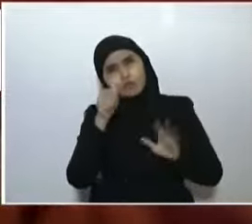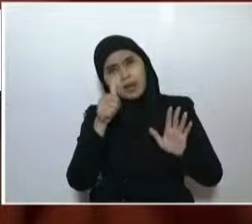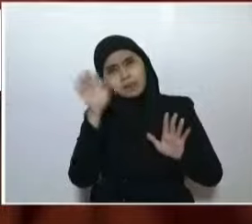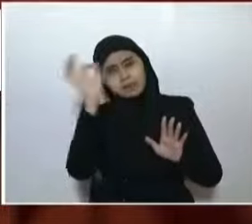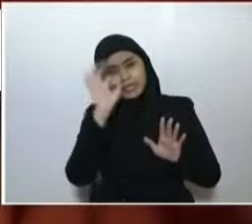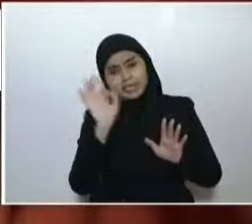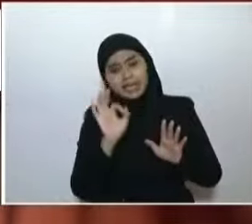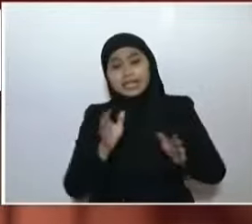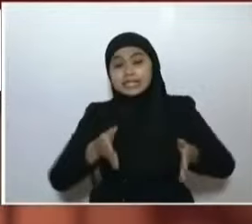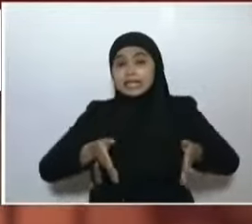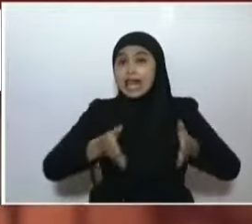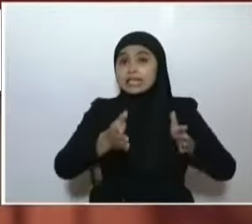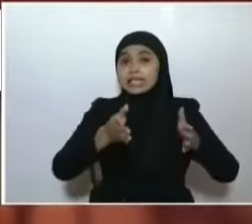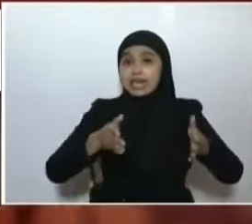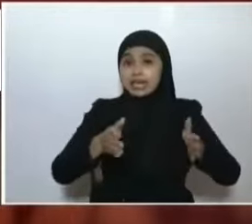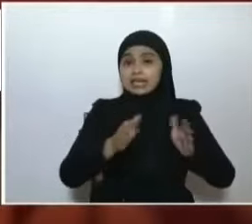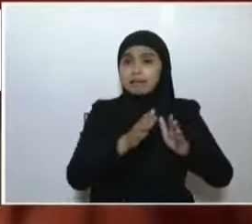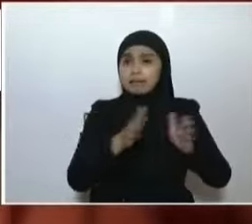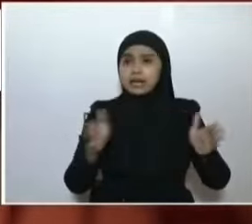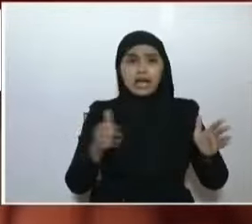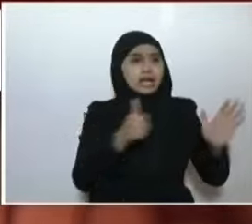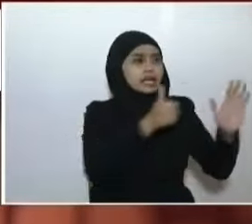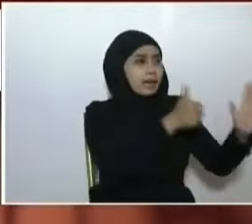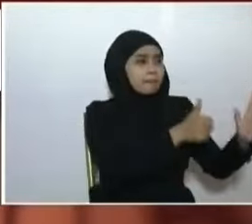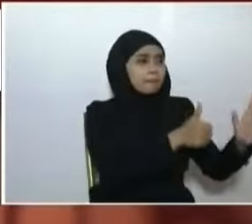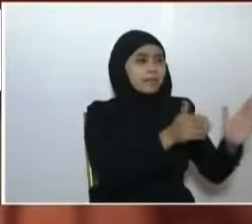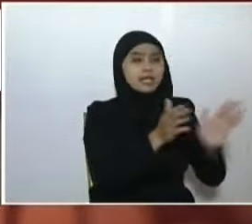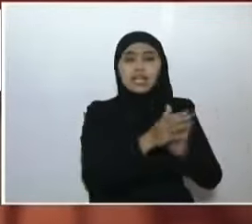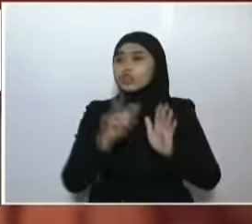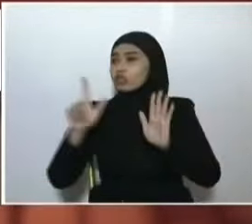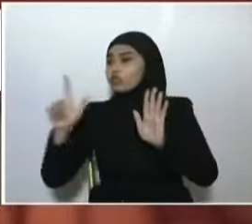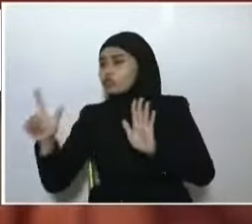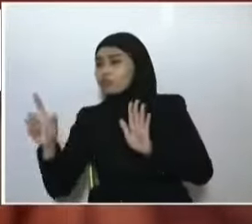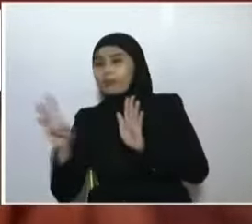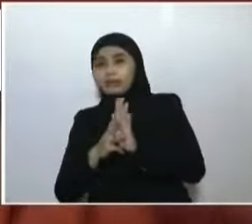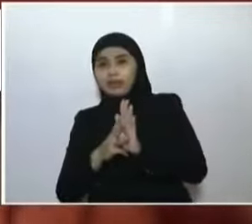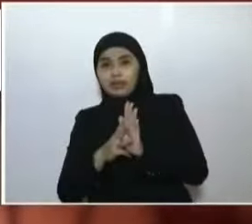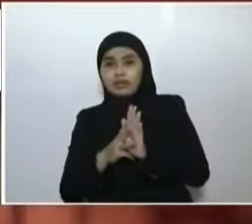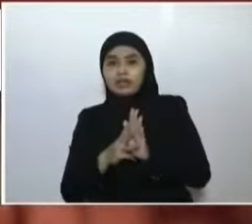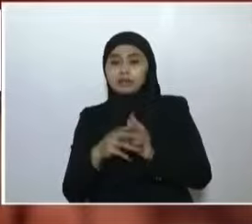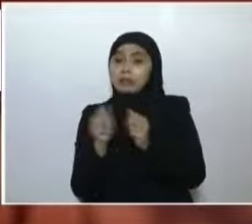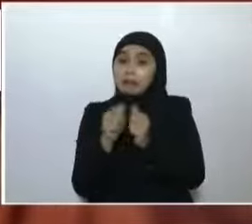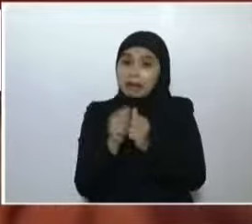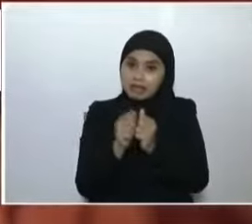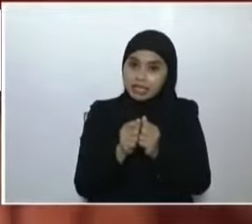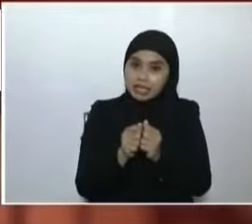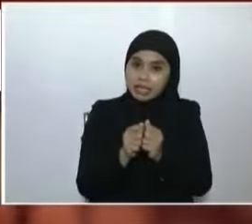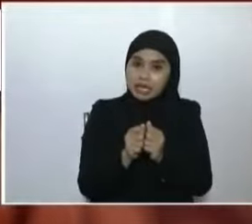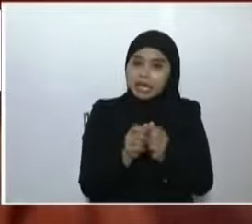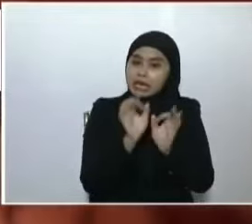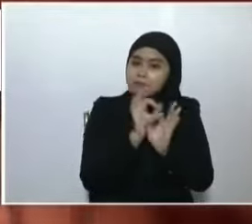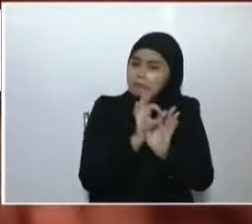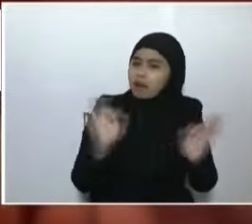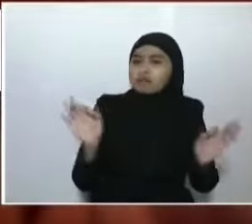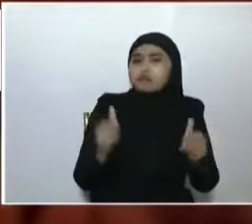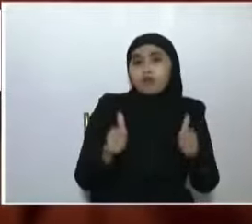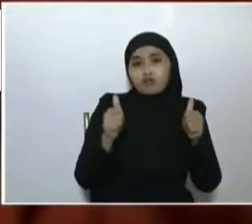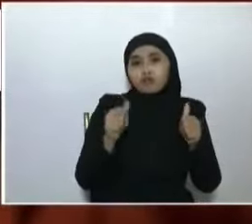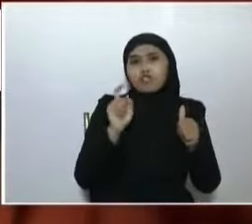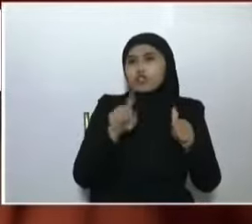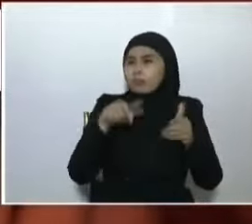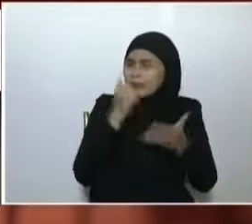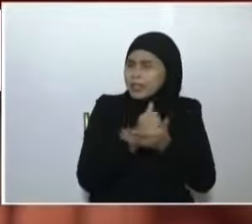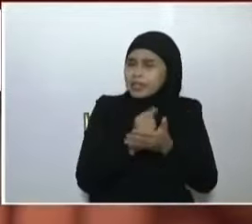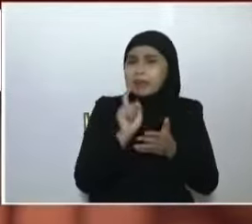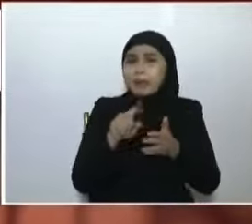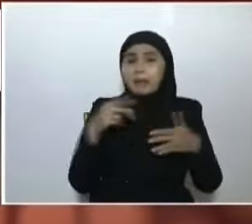26% jalan yang lebarnya antara 6 dan 7 karena ini penting sekali agar kabupaten kota ini